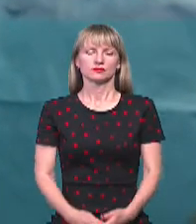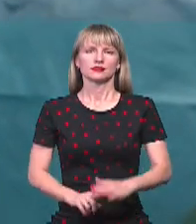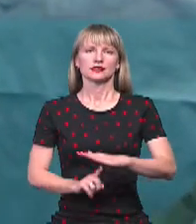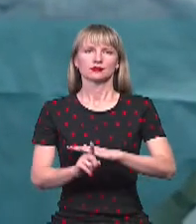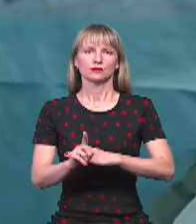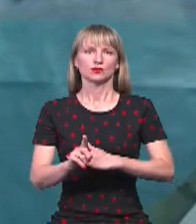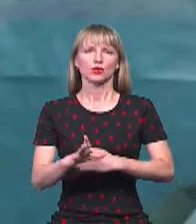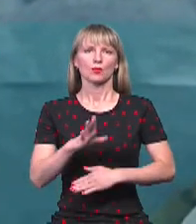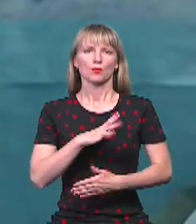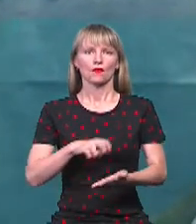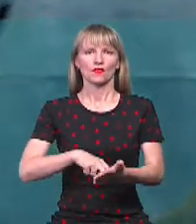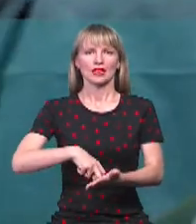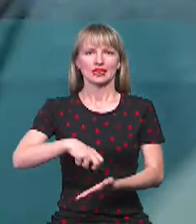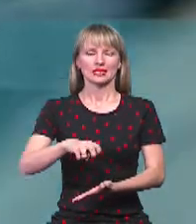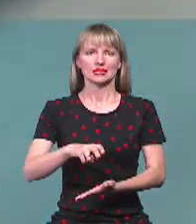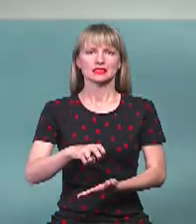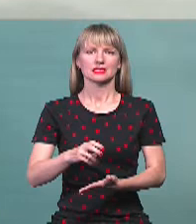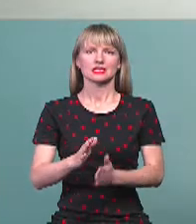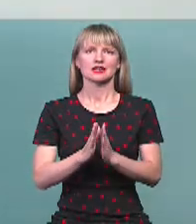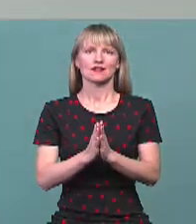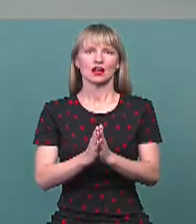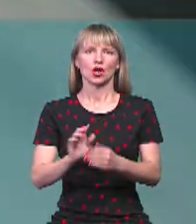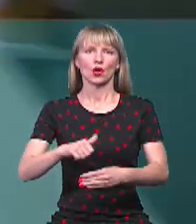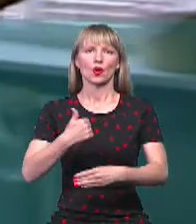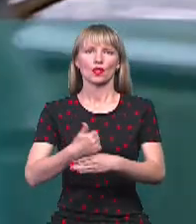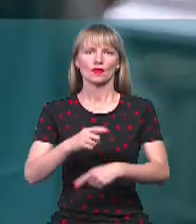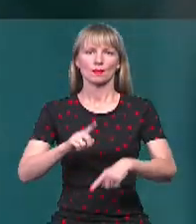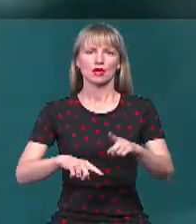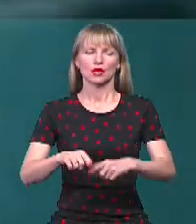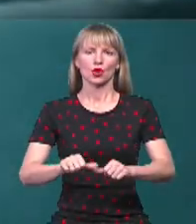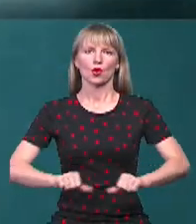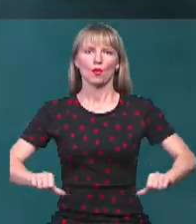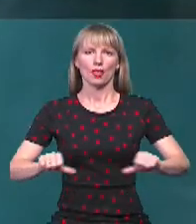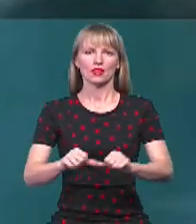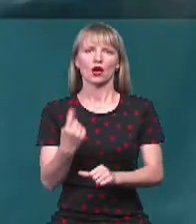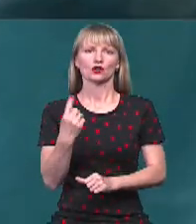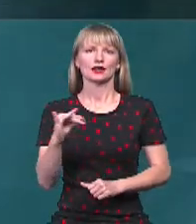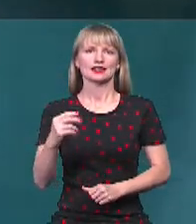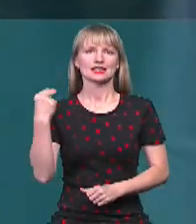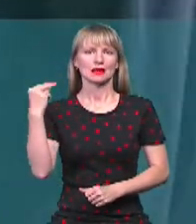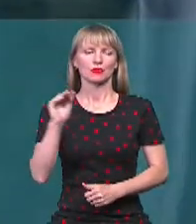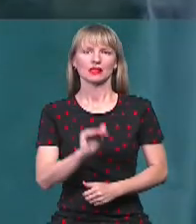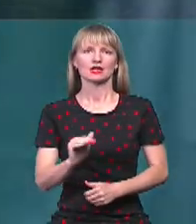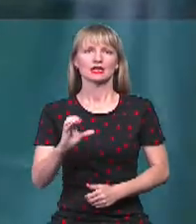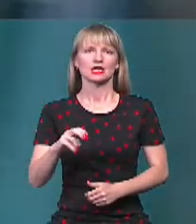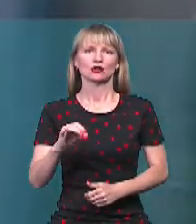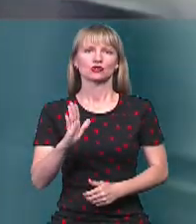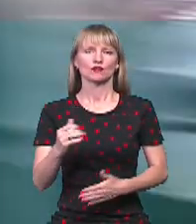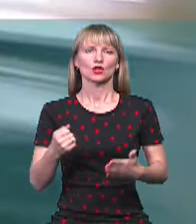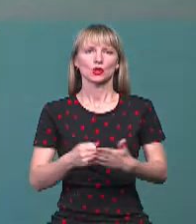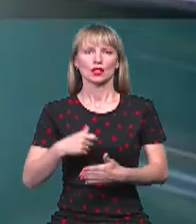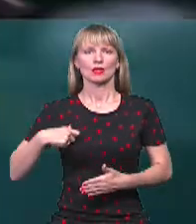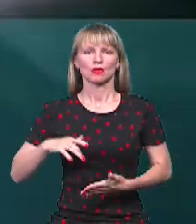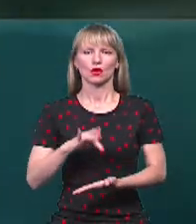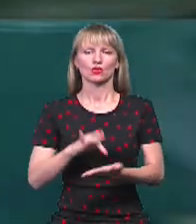Спочатку був лист, точніше, офіційне звернення голови батьківського комітету одного із запорізьких дитячих садочків до депутатів